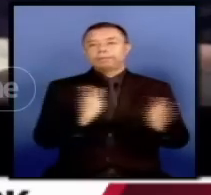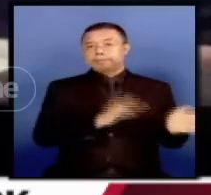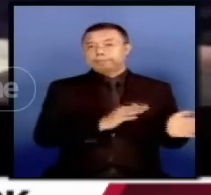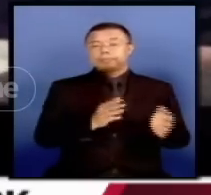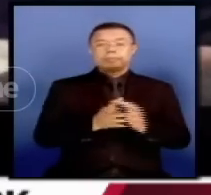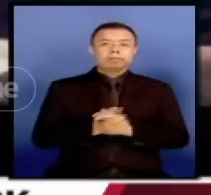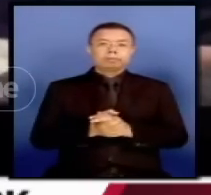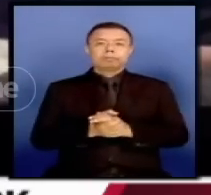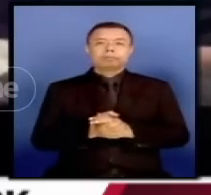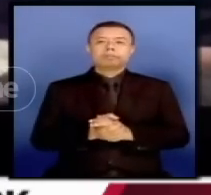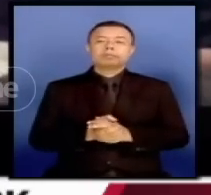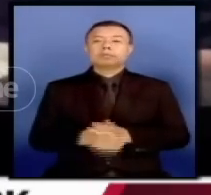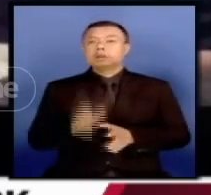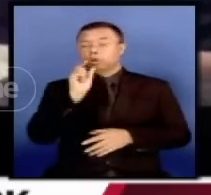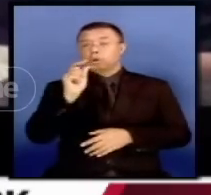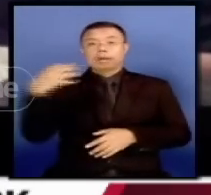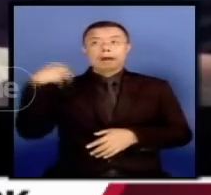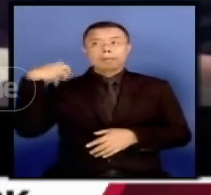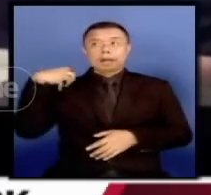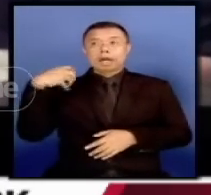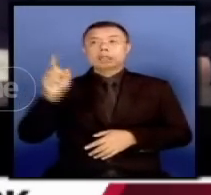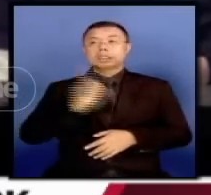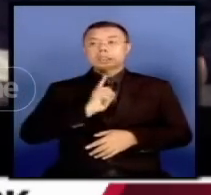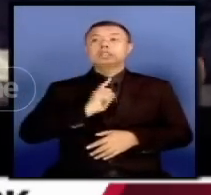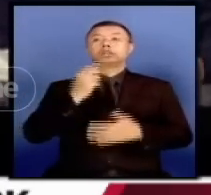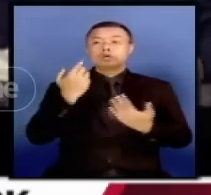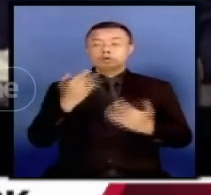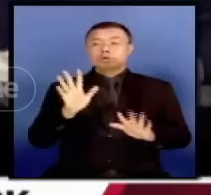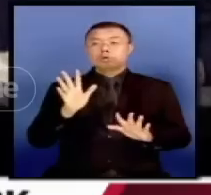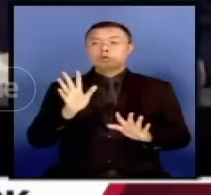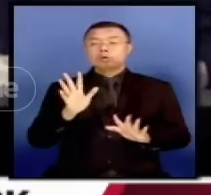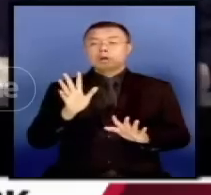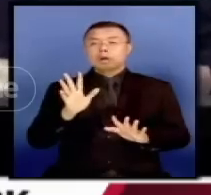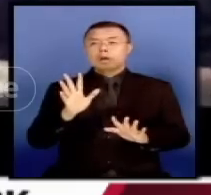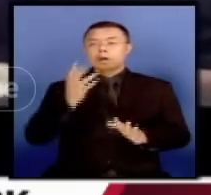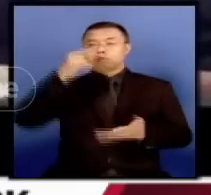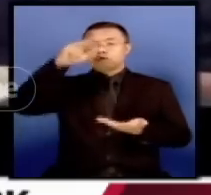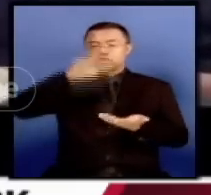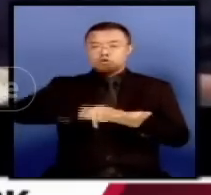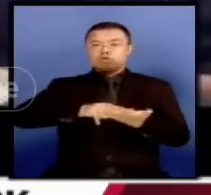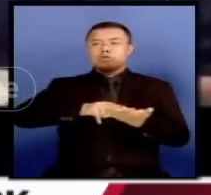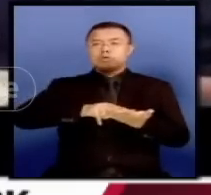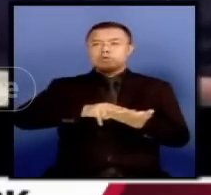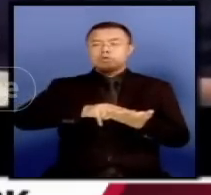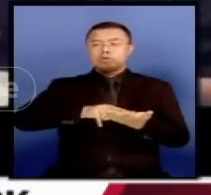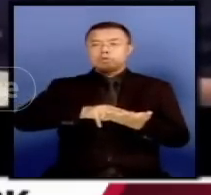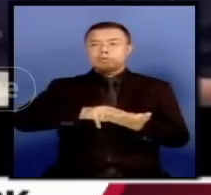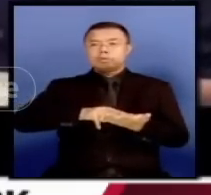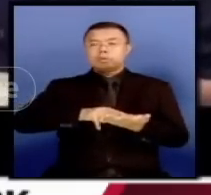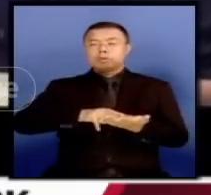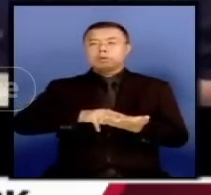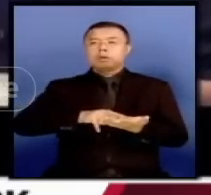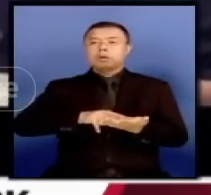Dan untuk di Amerika Serikat sendiri sudah ditentukan ataupun sudah memutuskan